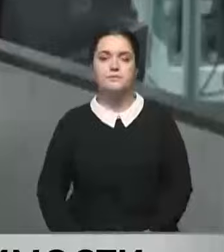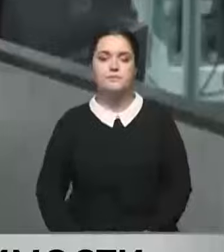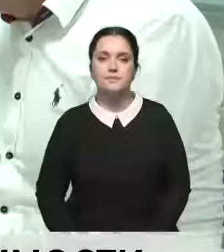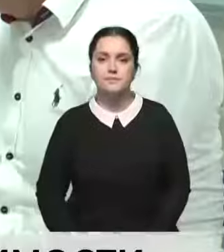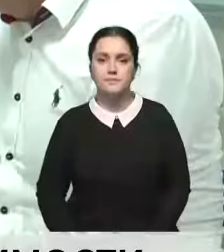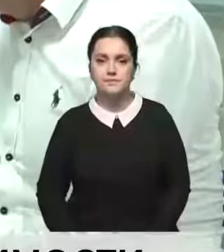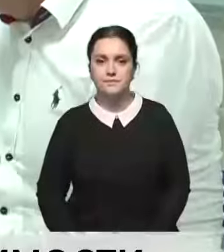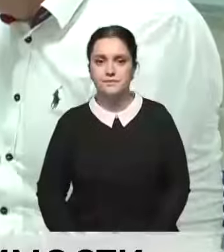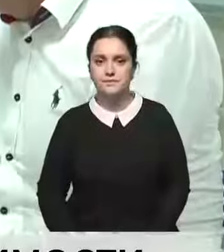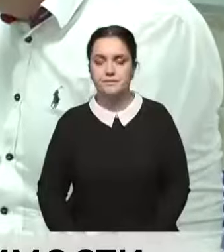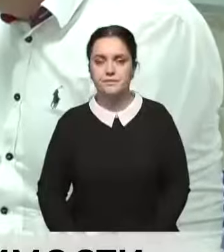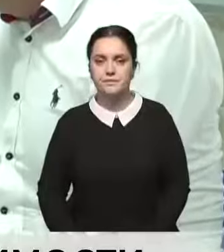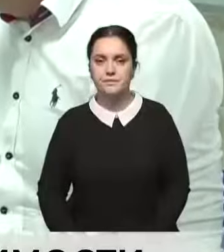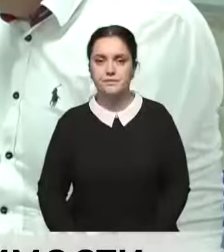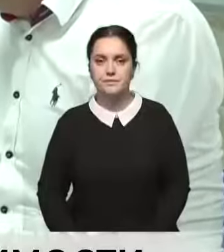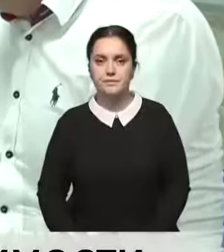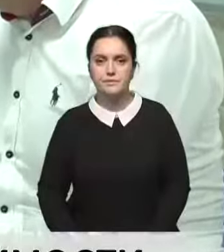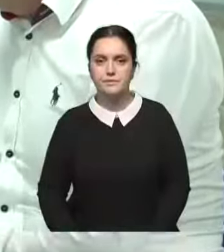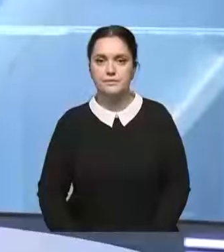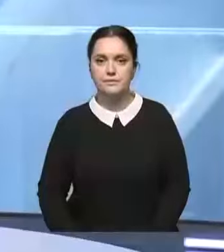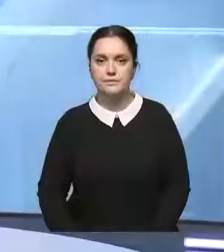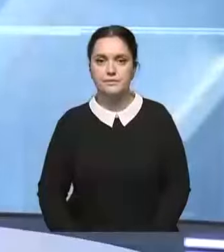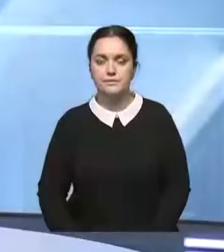Актау, 24 KZ.